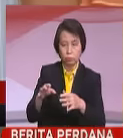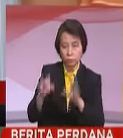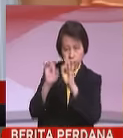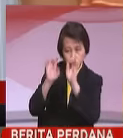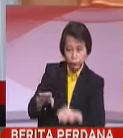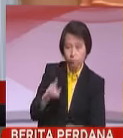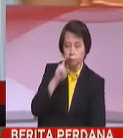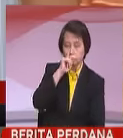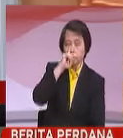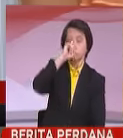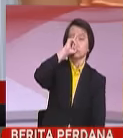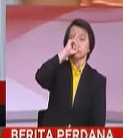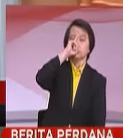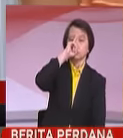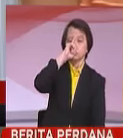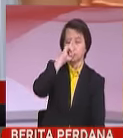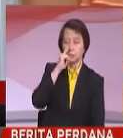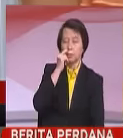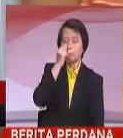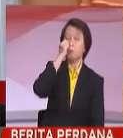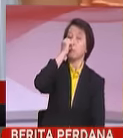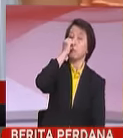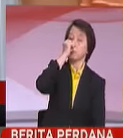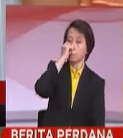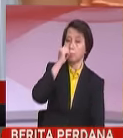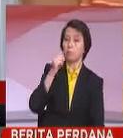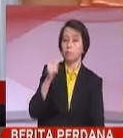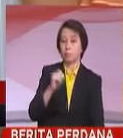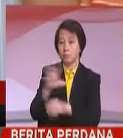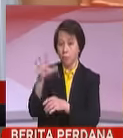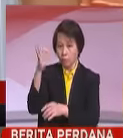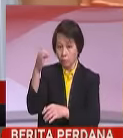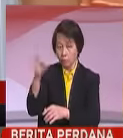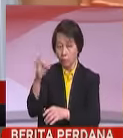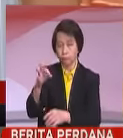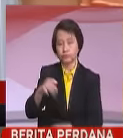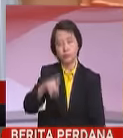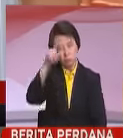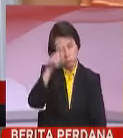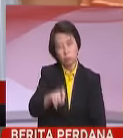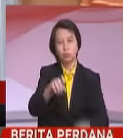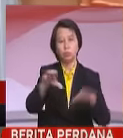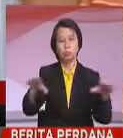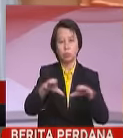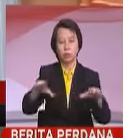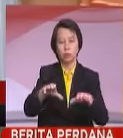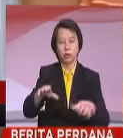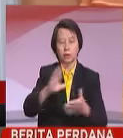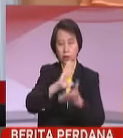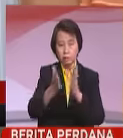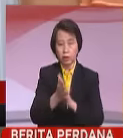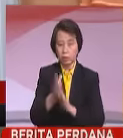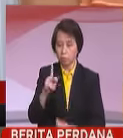saringan COVID-19. Perkara sebegini harus dilakukan supaya kes-kes baru dapat dipantau